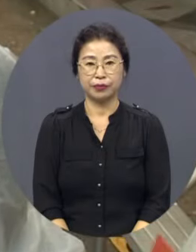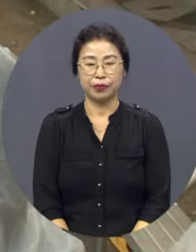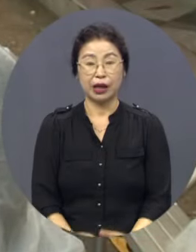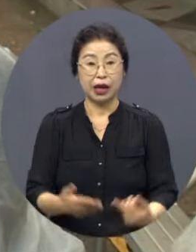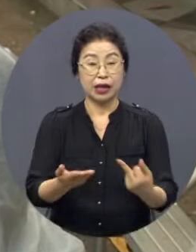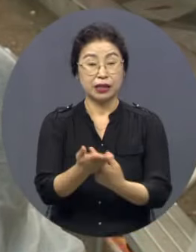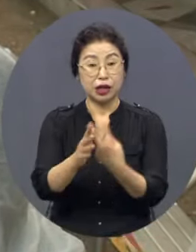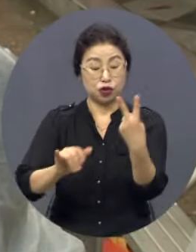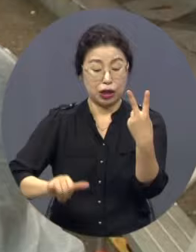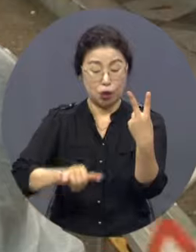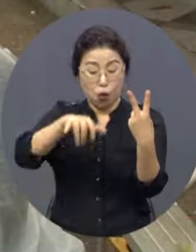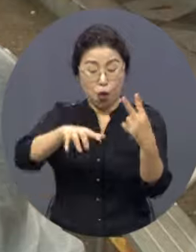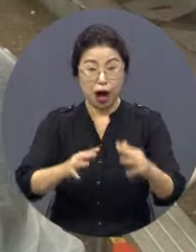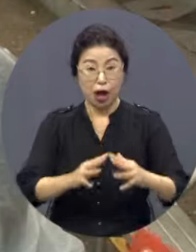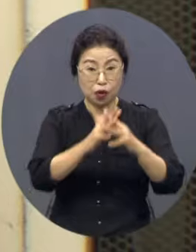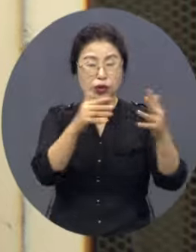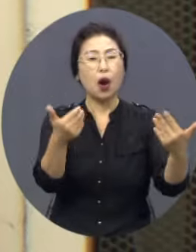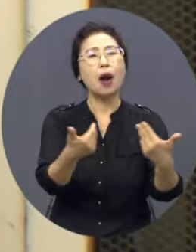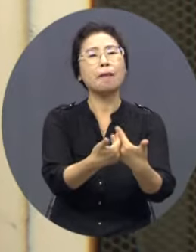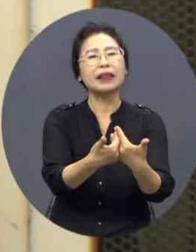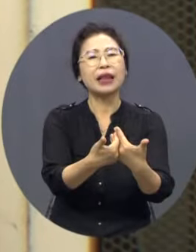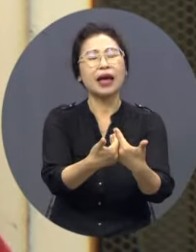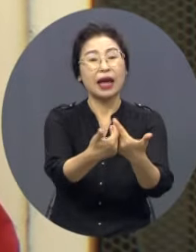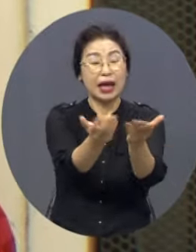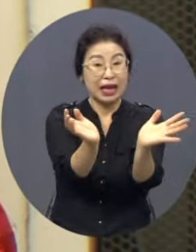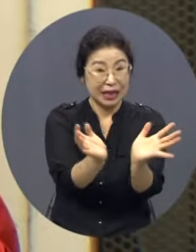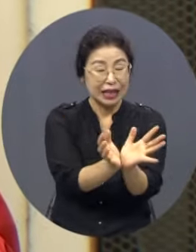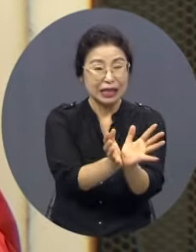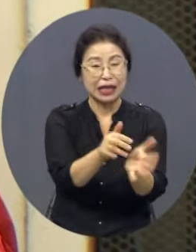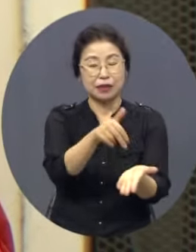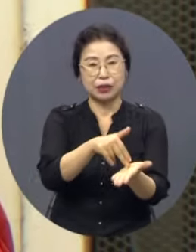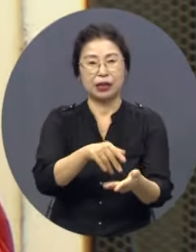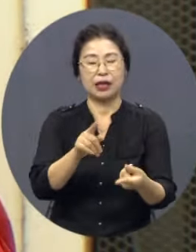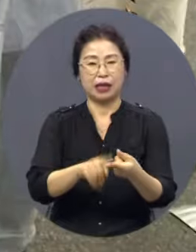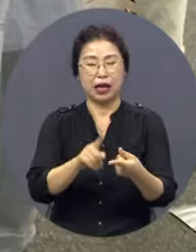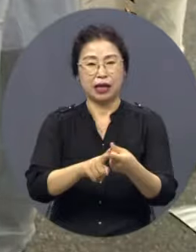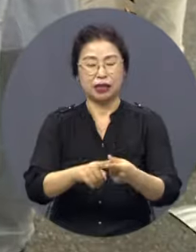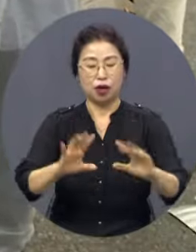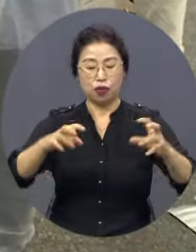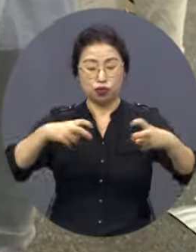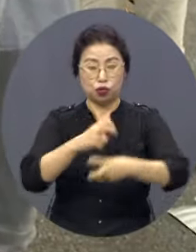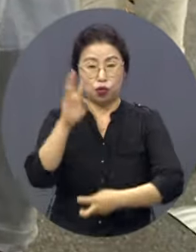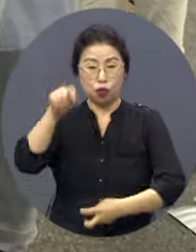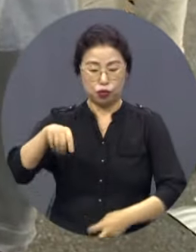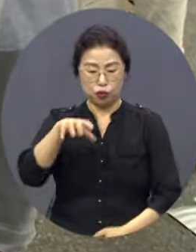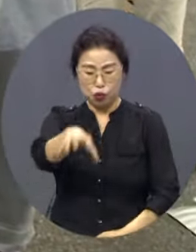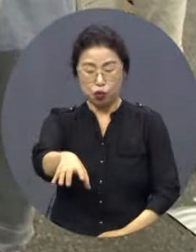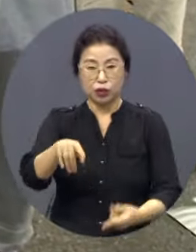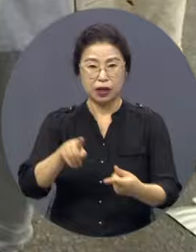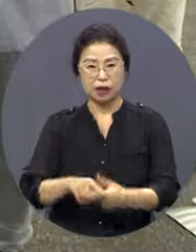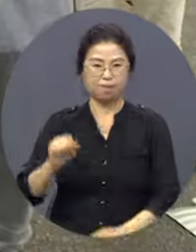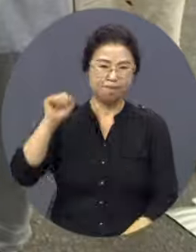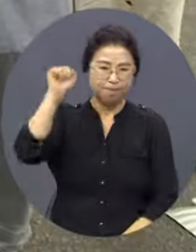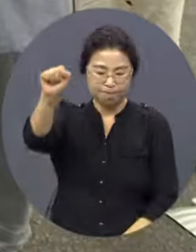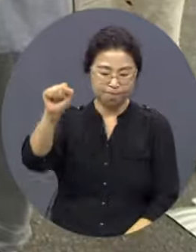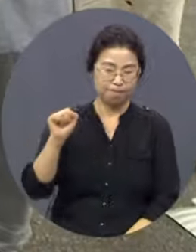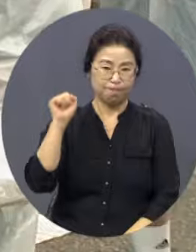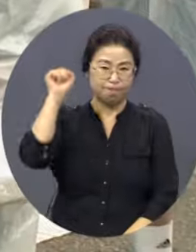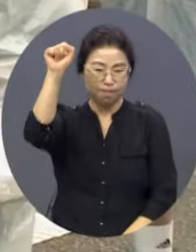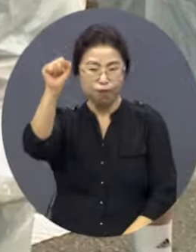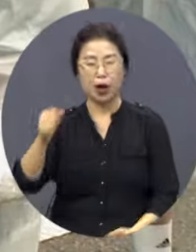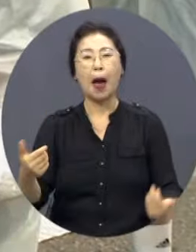제주 제2공항 건설을 반대하는 지역 주민과 시민단체들이 국토교통부 앞에서 항의 집회를